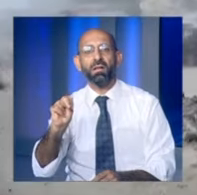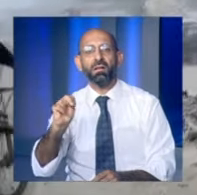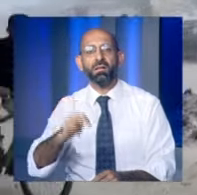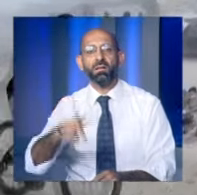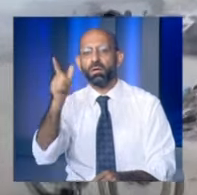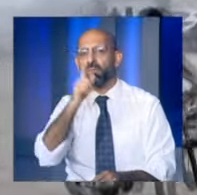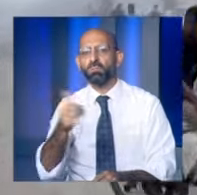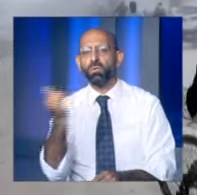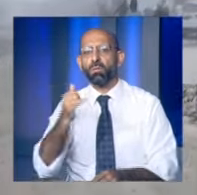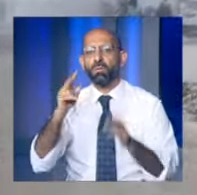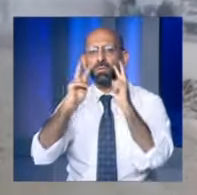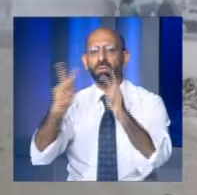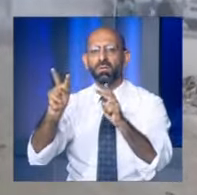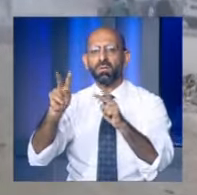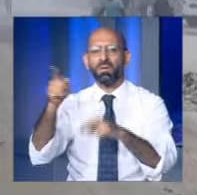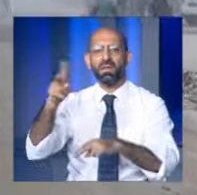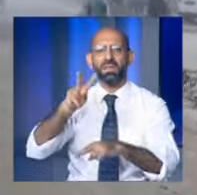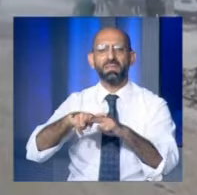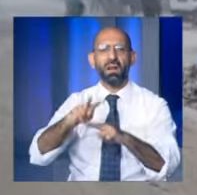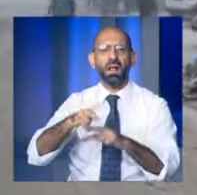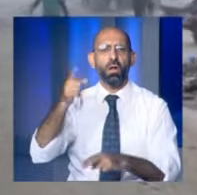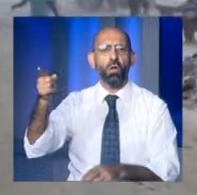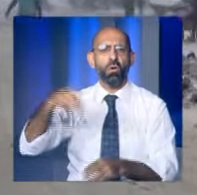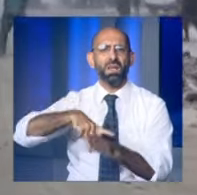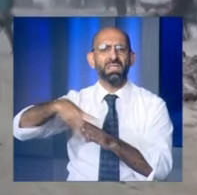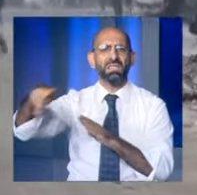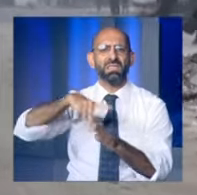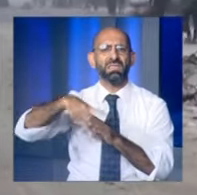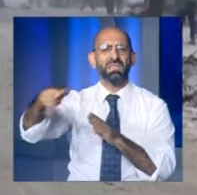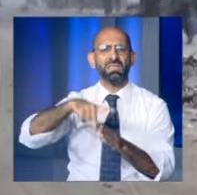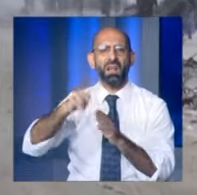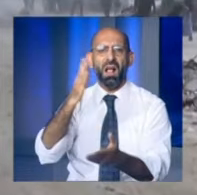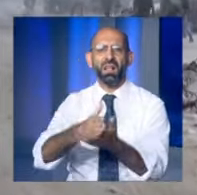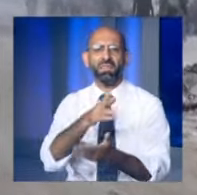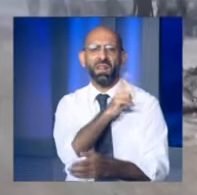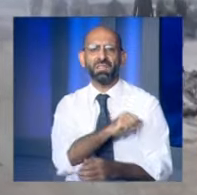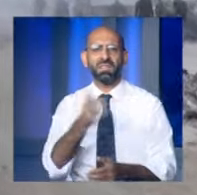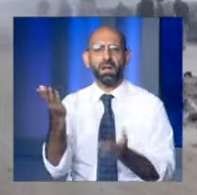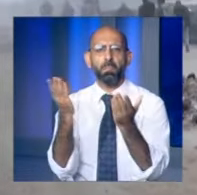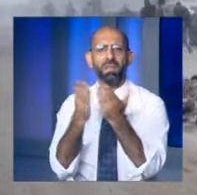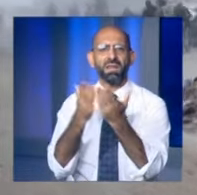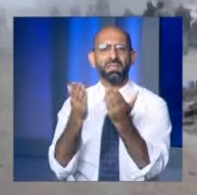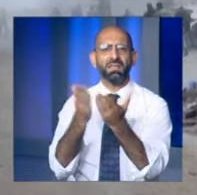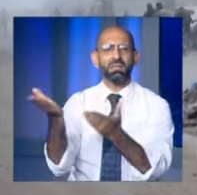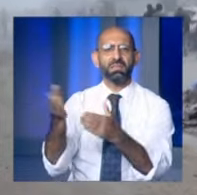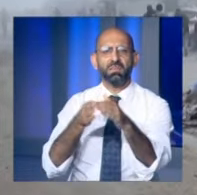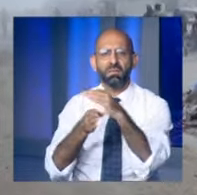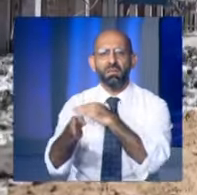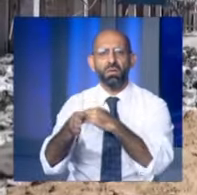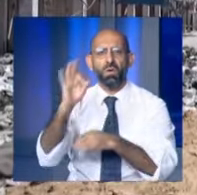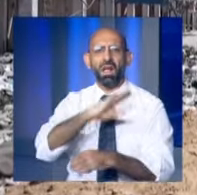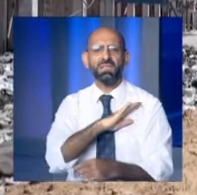أما مقررة الأمم المتحدة فرانشيسكا ألبانيزي فأشارت إلى أن إسرائيل ترتكب إبادة